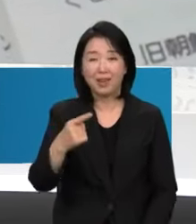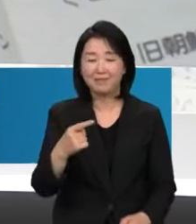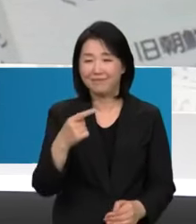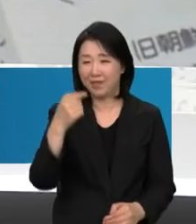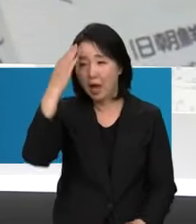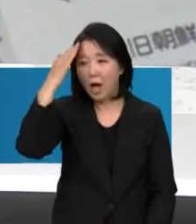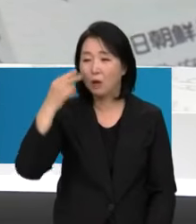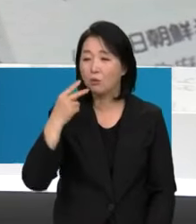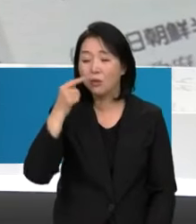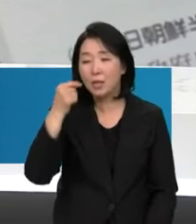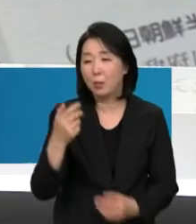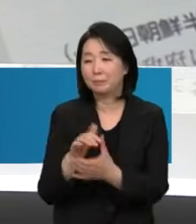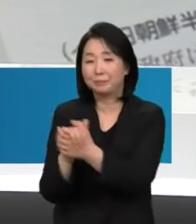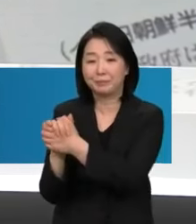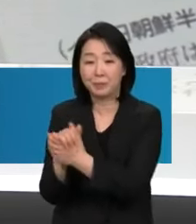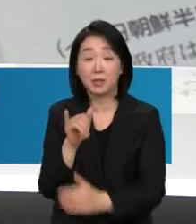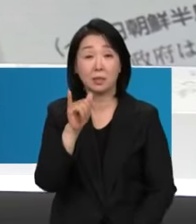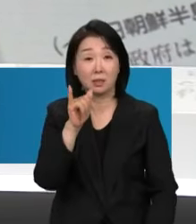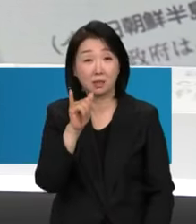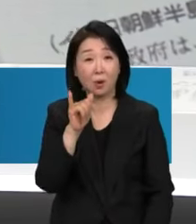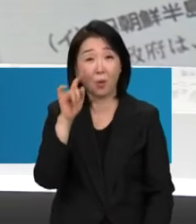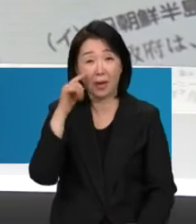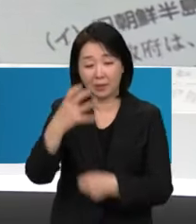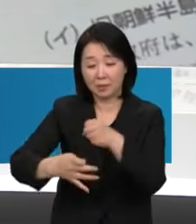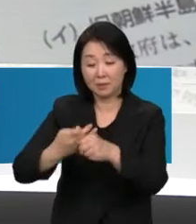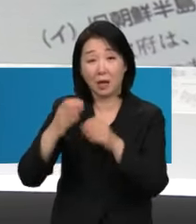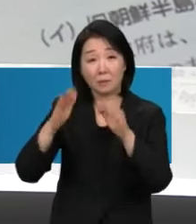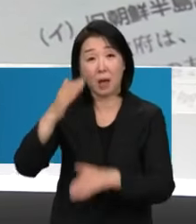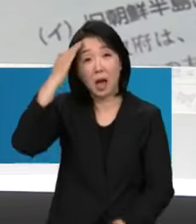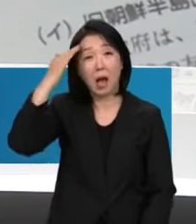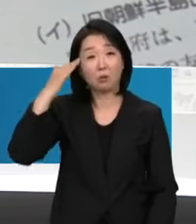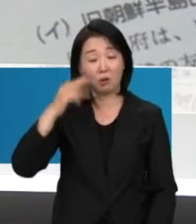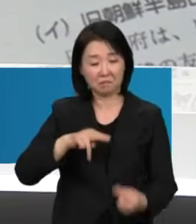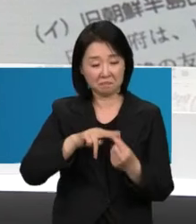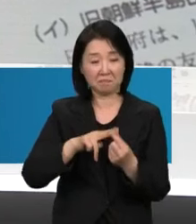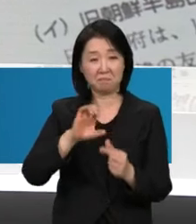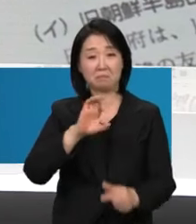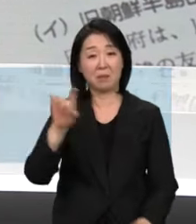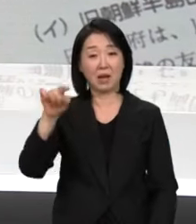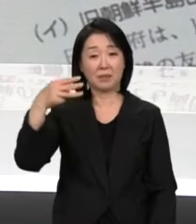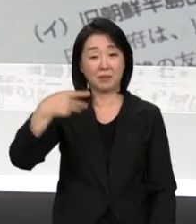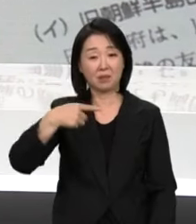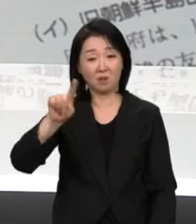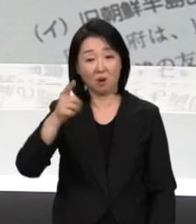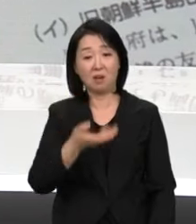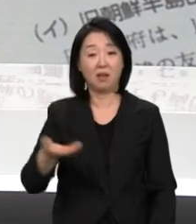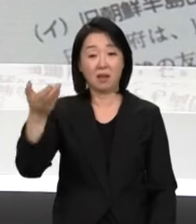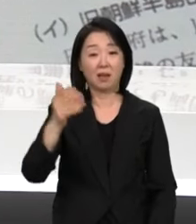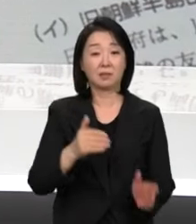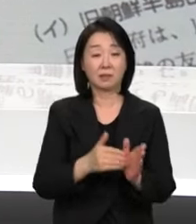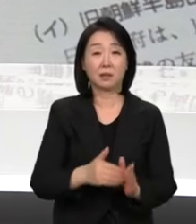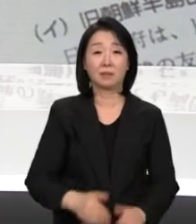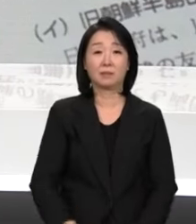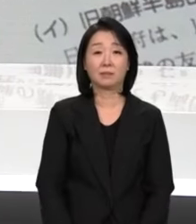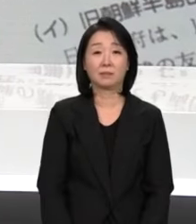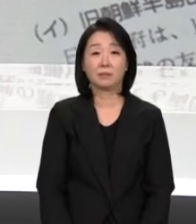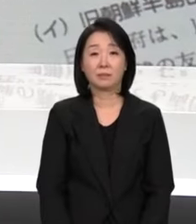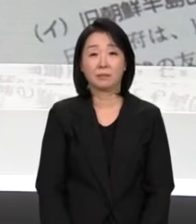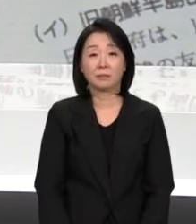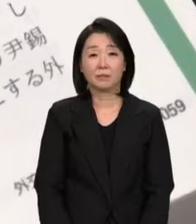돈독해진 한국과의 관계를 고려해서 14년 만에 우리나라를 파트너로 격상시켰습니다. 도쿄에서 김현애